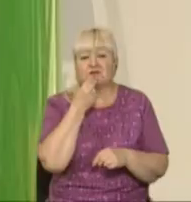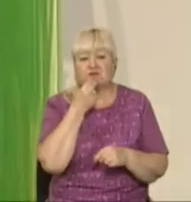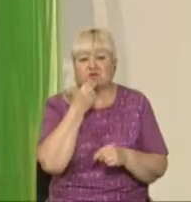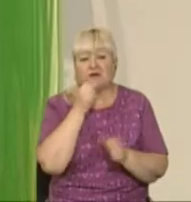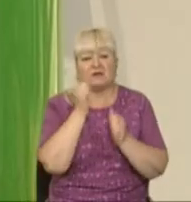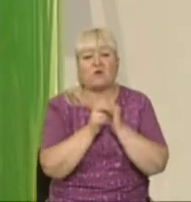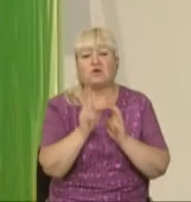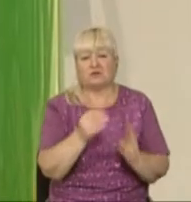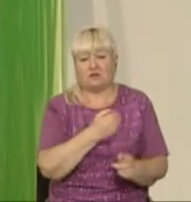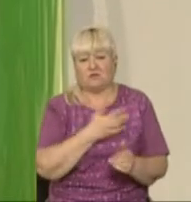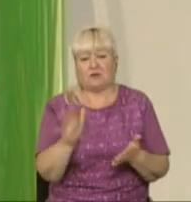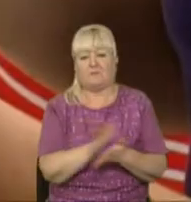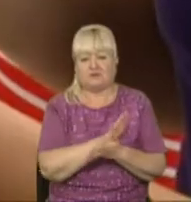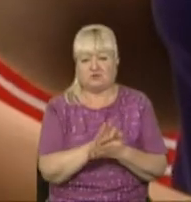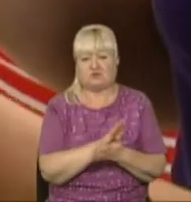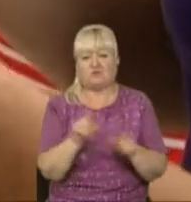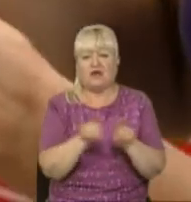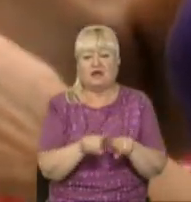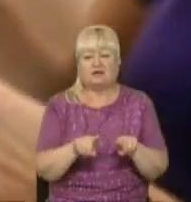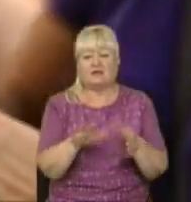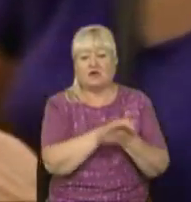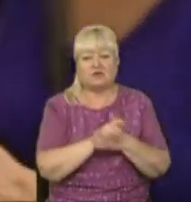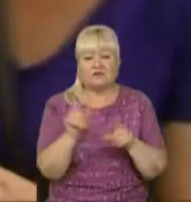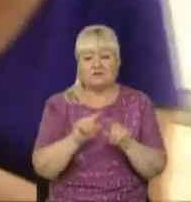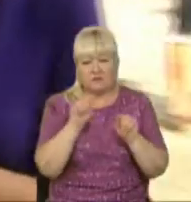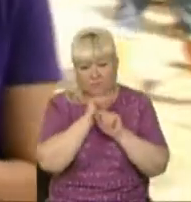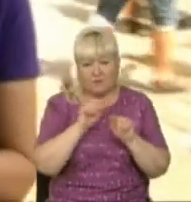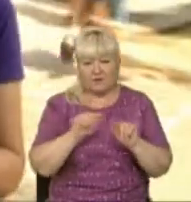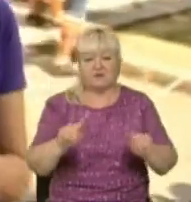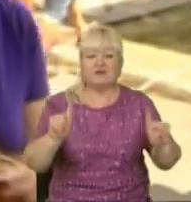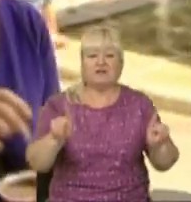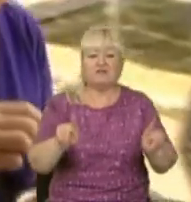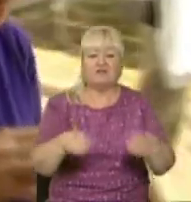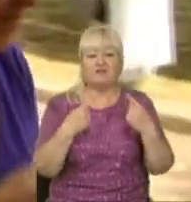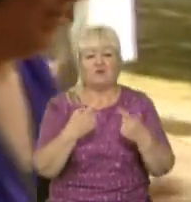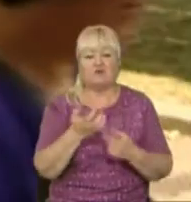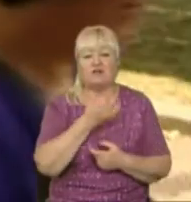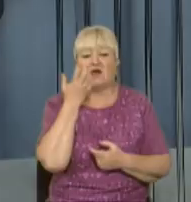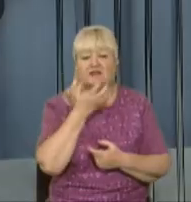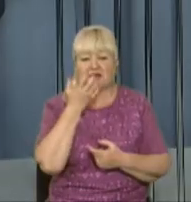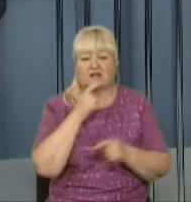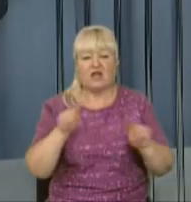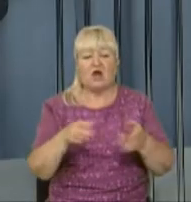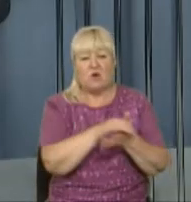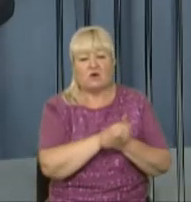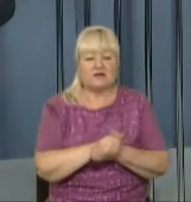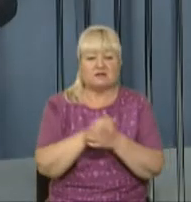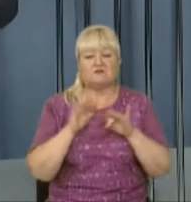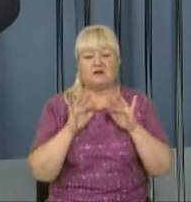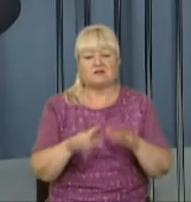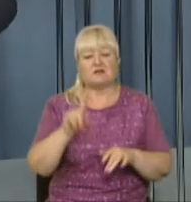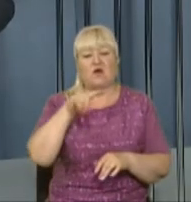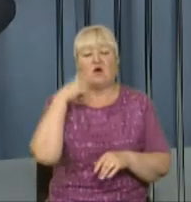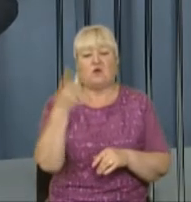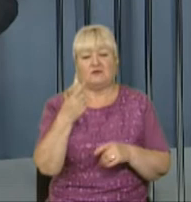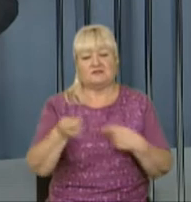безкоштовно. Таку акцію влаштували, аби популяризувати відновлювальну енергетику. Організували захід обласне управління